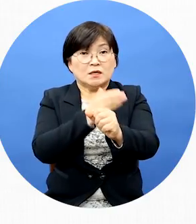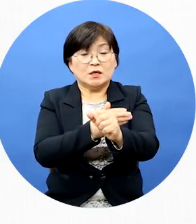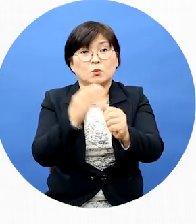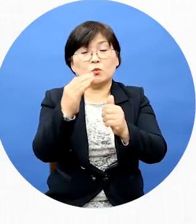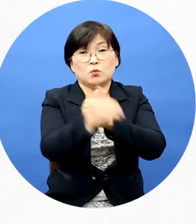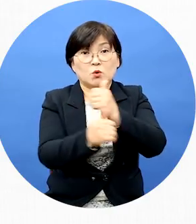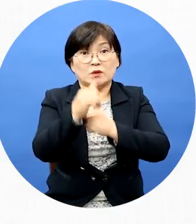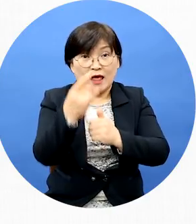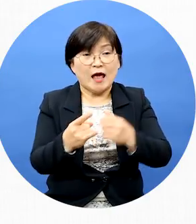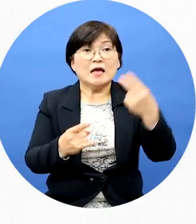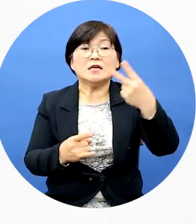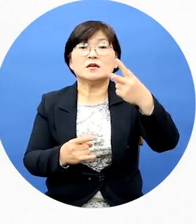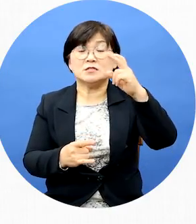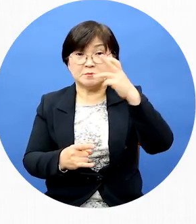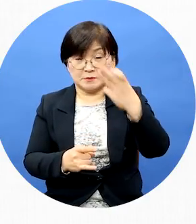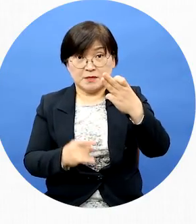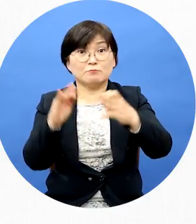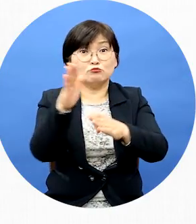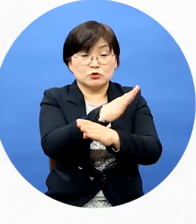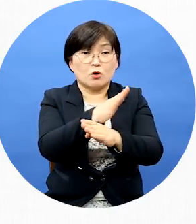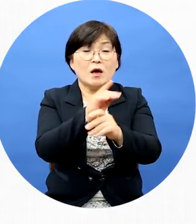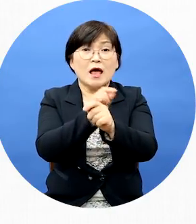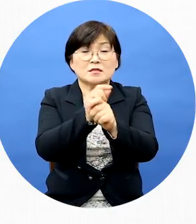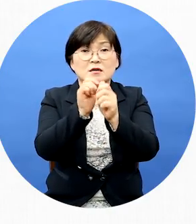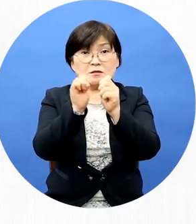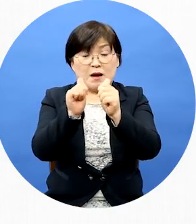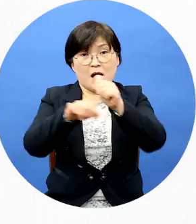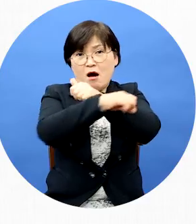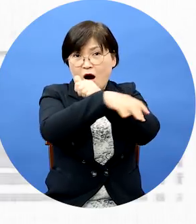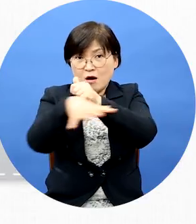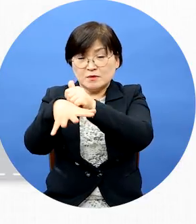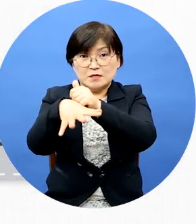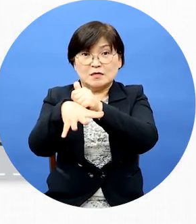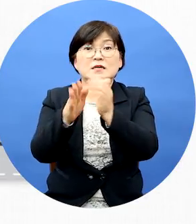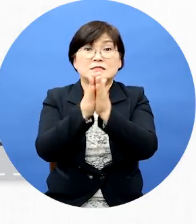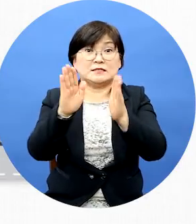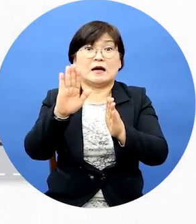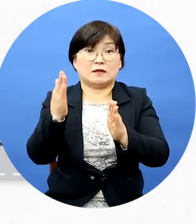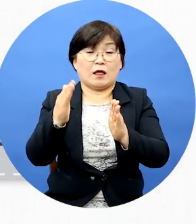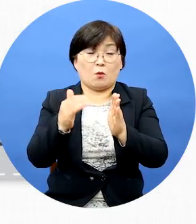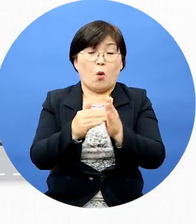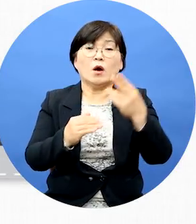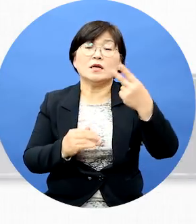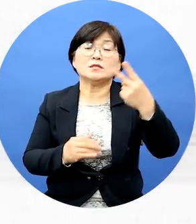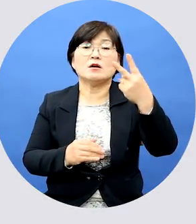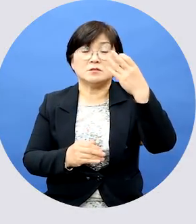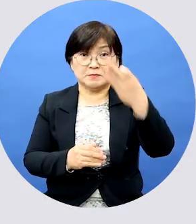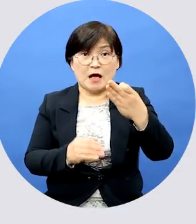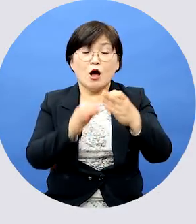국민권익위원회는 지난 2013년부터 행정심판 허브 시스템 구축 사업을 추진해왔습니다.